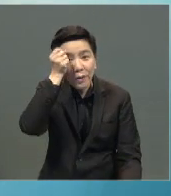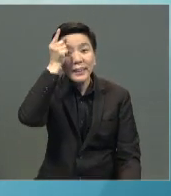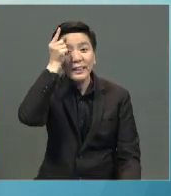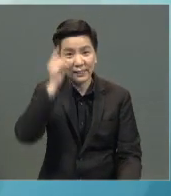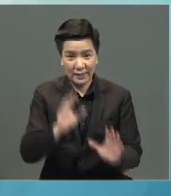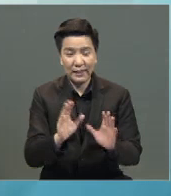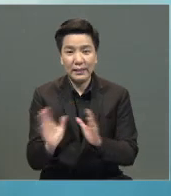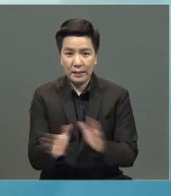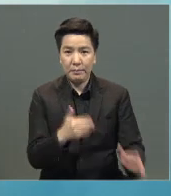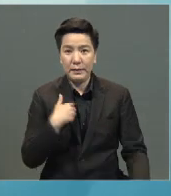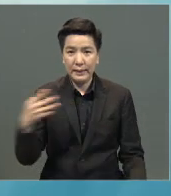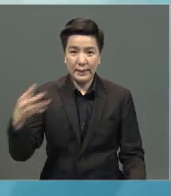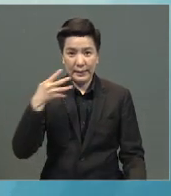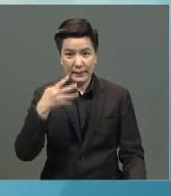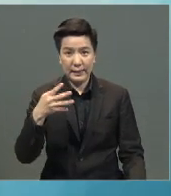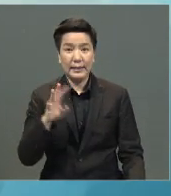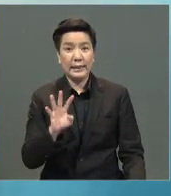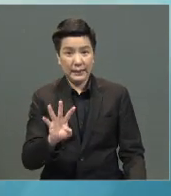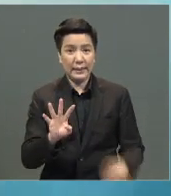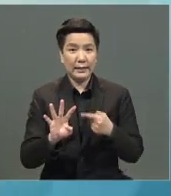เหตุการณ์นี้กำลังจะเปิดด้วยหรือเปล่านะครับไปพูดแบบนี้เดี๋ยวทำให้เกิดกังวลใจอะไรก็แล้วแต่นะครับเมื่อเช้านี้อธิบดีกรมสนับสนุนบริการสุขภาพก็นำเรียนนะครับว่าเหตุการณ์ต่างประเทศก็เป็นเรื่องหนึ่งของในประเทศก็เป็นอีกเรื่องหนึ่งนะครับก็ก็ฝากผมมายืนยันว่าเรื่องของการงวดนะครับในไทยนี้ก็มีทั้งในเรื่องของการรักษานวดเพื่อการรักษาการนวดเพื่อผ่อนคลายนะครับถ้าเป็นนวดเพื่อการรักษาเนี่ยมีมาตรฐานที่ถูกกำหนดมาค่อนข้างสูงอยู่แล้วนะครับแต่ถ้าเป็นนวดเรื่องของผ่อนคลายตอนนี้ชมรมสมาคมที่เกี่ยวโยงกันกับวิชาชีพที่เกี่ยวข้องกับการนวดก็มีมาตรการต่างๆทำร่วมกันกับทางด้านสาธารณสุขเก็บที่ผมเกริ่นนำเมื่อวานนี้อันนี้ก็เป็นรายละเอียดเพิ่มเติมขึ้นมามันต้องรีบบ่ตอนนี้ก่อนนะครับเดี๋ยวว่าจะไปโยงกันอ้ะนะครับตอนนี้ก็พยายามให้เข้าใจก่อนส่วนอีก4รายครับมาจากประเทศคูเวตนะ